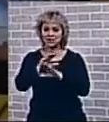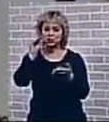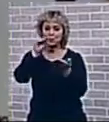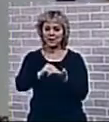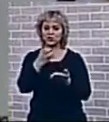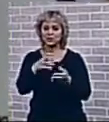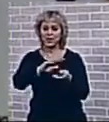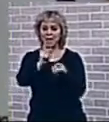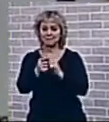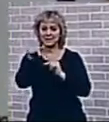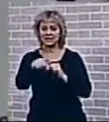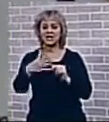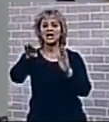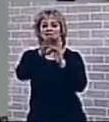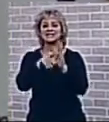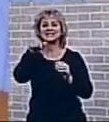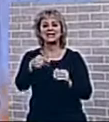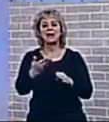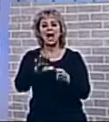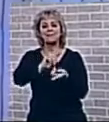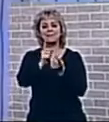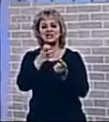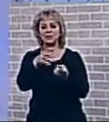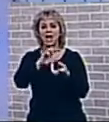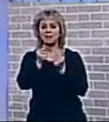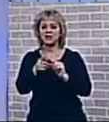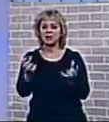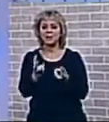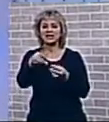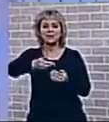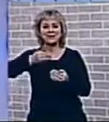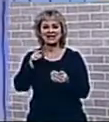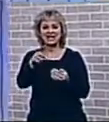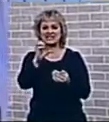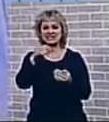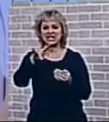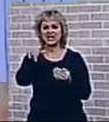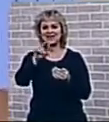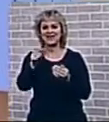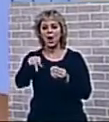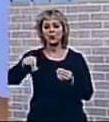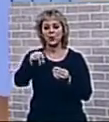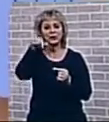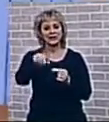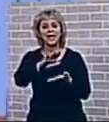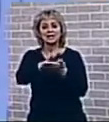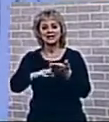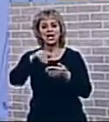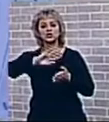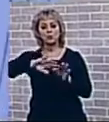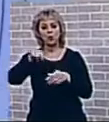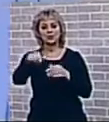попадает в теплообменник. В системе теплообмена происходит подогрев предварительной сырья, сырьевой муки. И дальше,